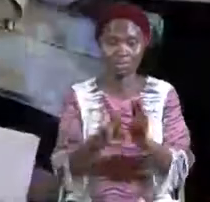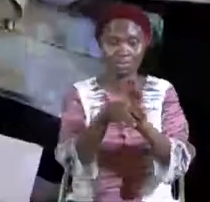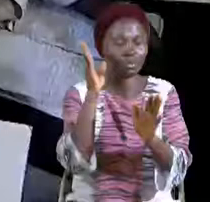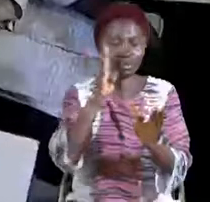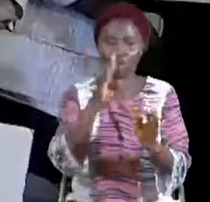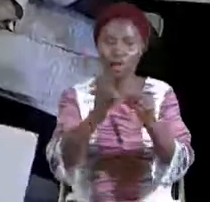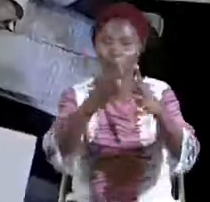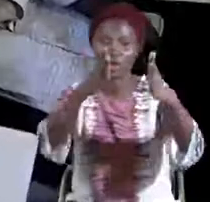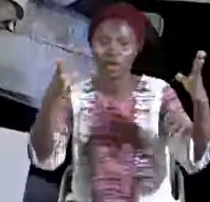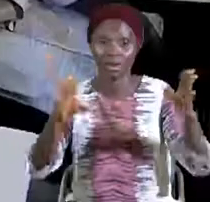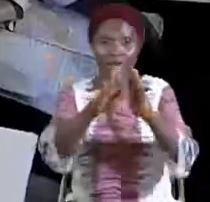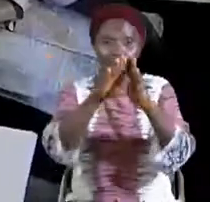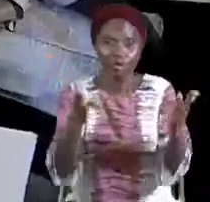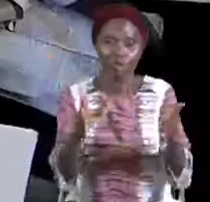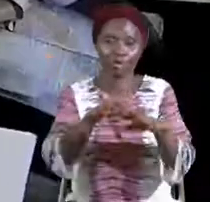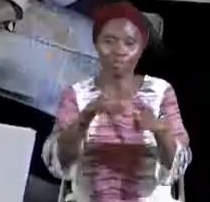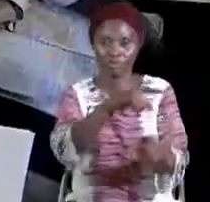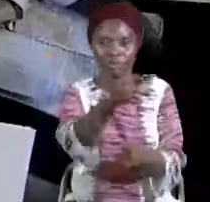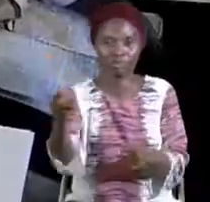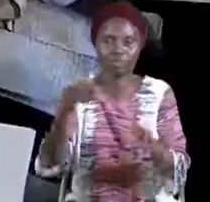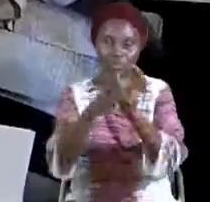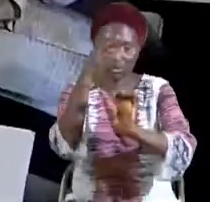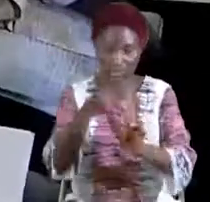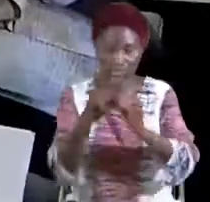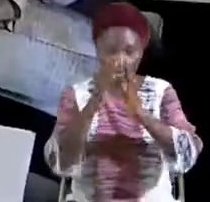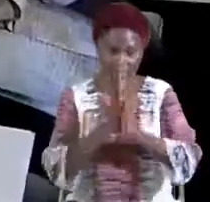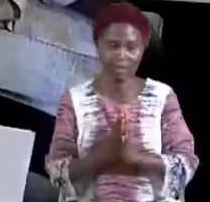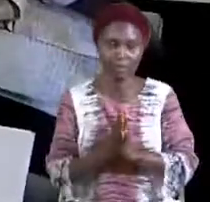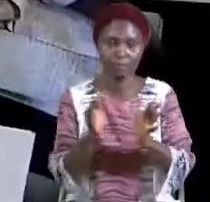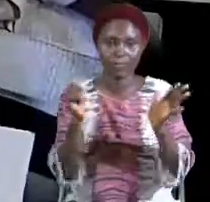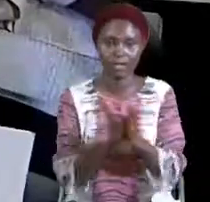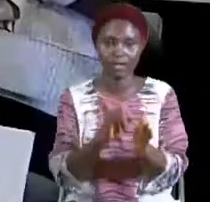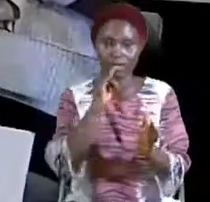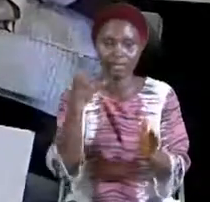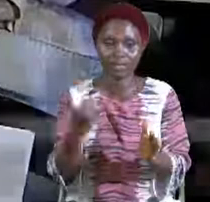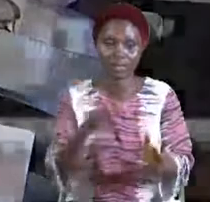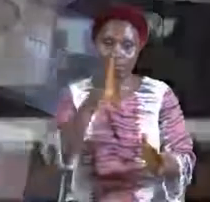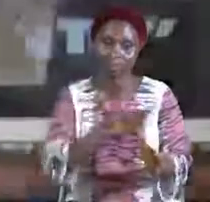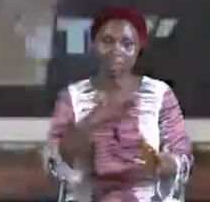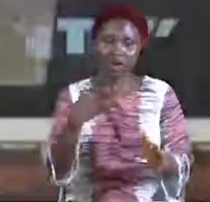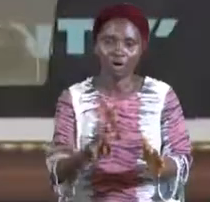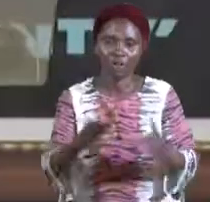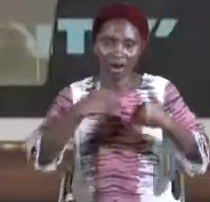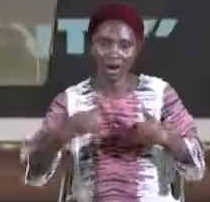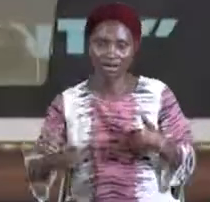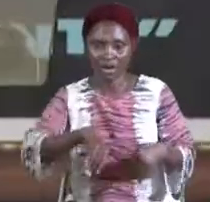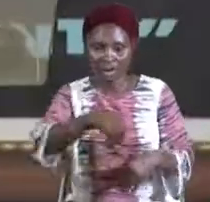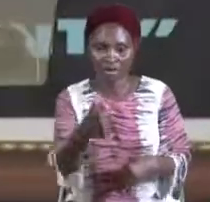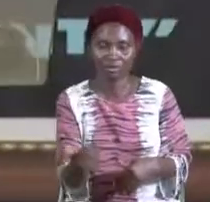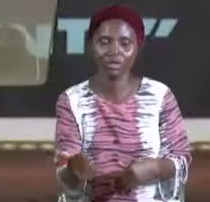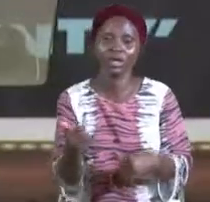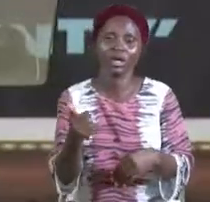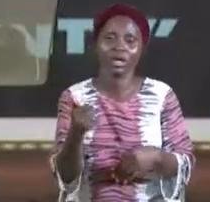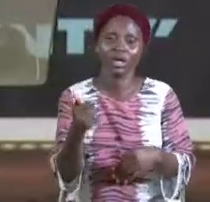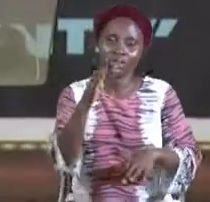pleinement ouvertes. Vous voyez, ça c'est l'essence d'avoir une seconde touche. Vous revenez au Seigneur et vous